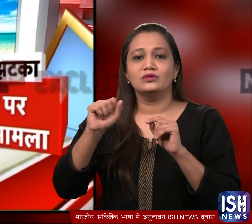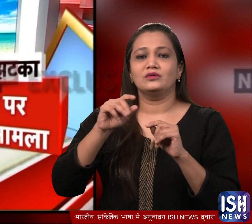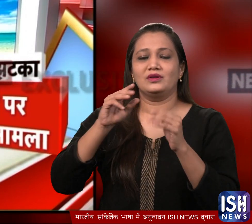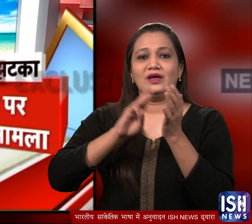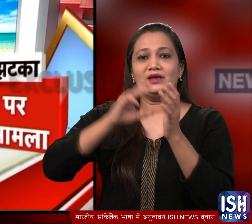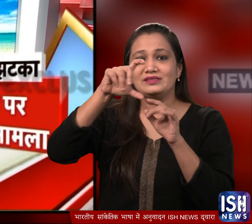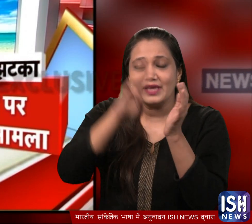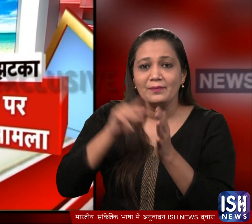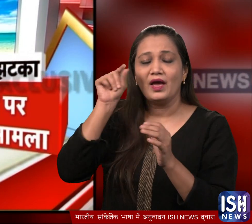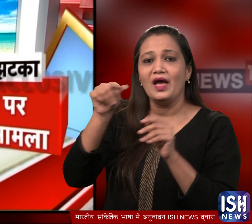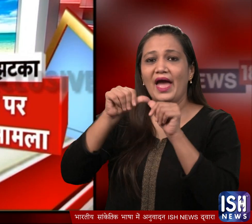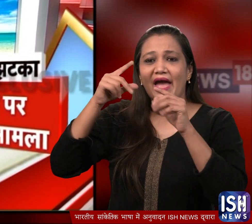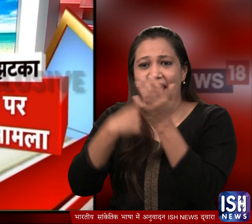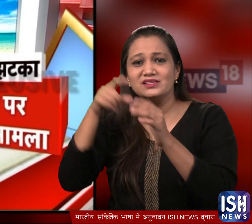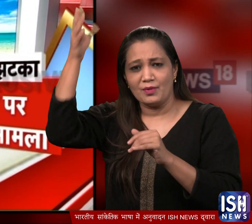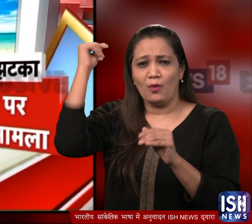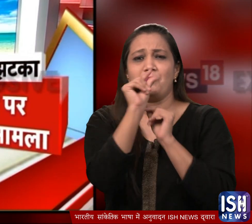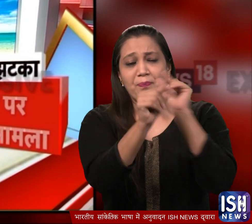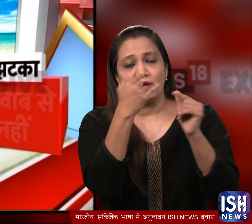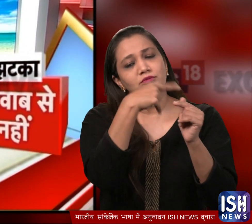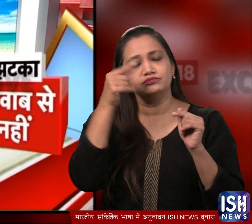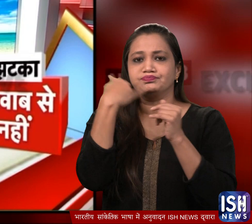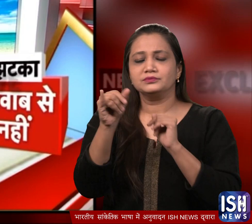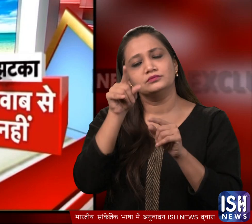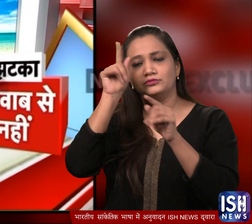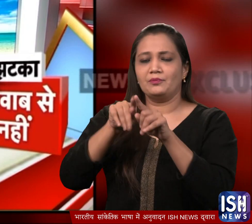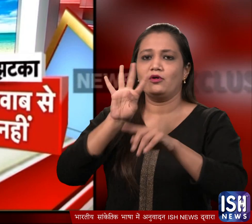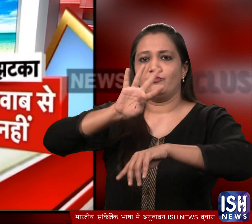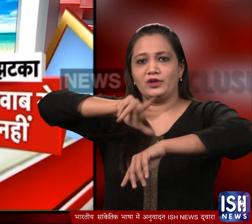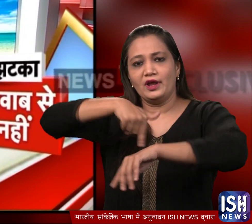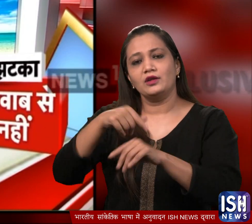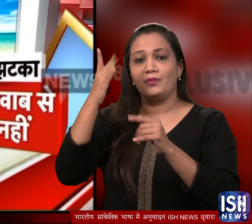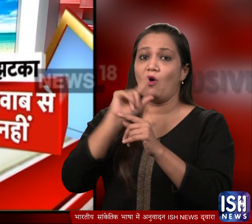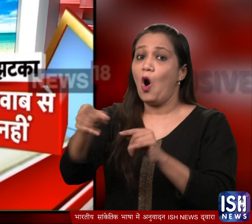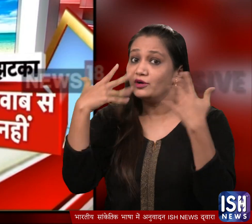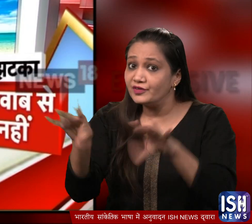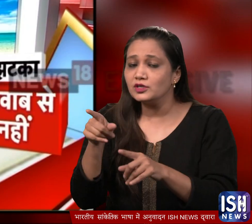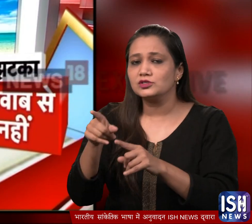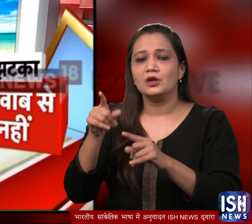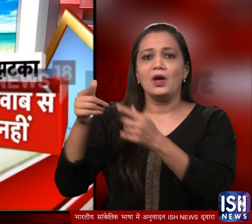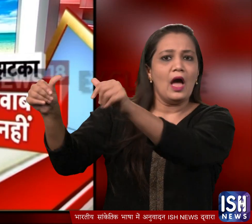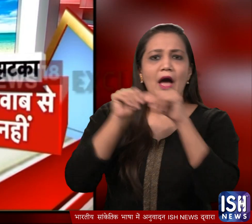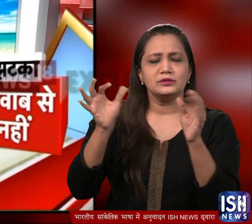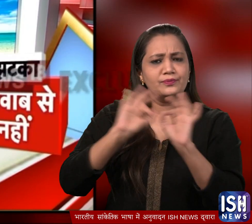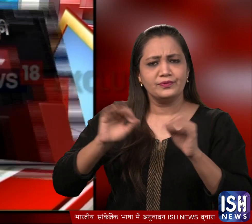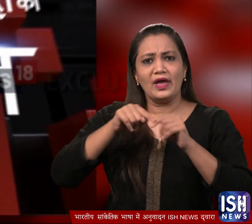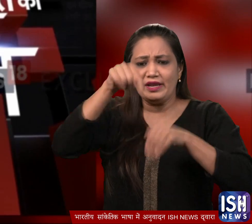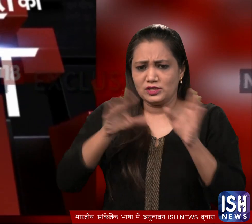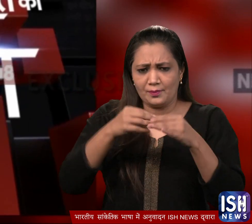राजा के विवादास्पद बयान पर यह कार्रवाई की। इससे पहले उन्हें कारण बताओ नोटिस भी जारी किया गया था, लेकिन उनके जवाब से चुनाव आयोग संतुष्ट